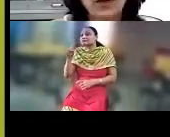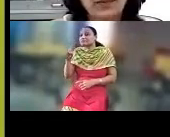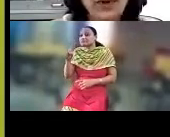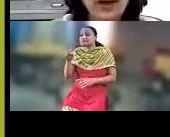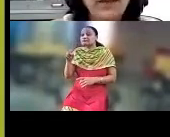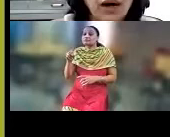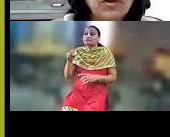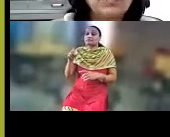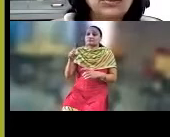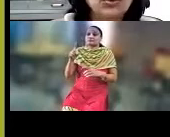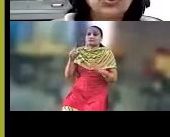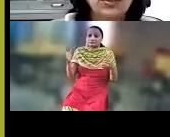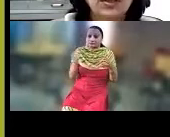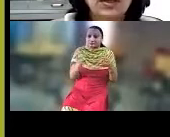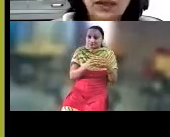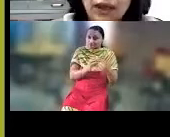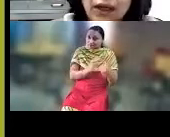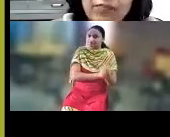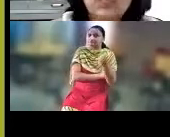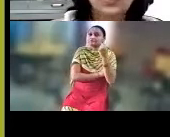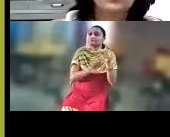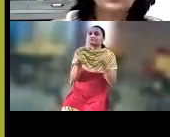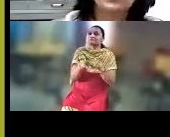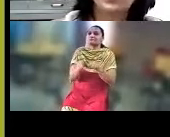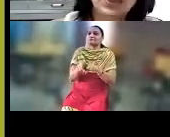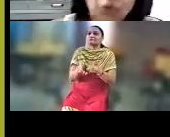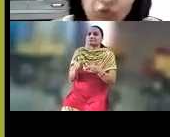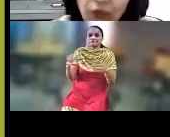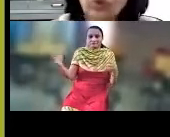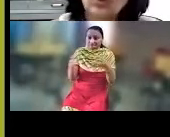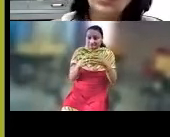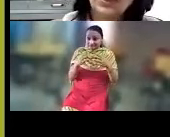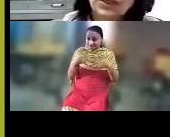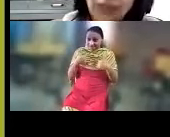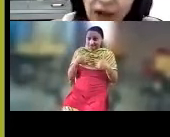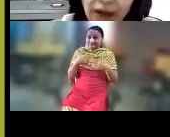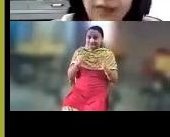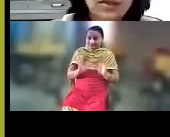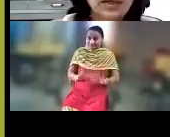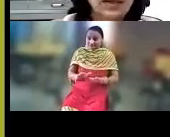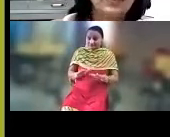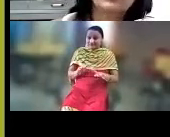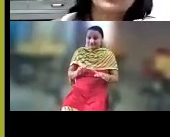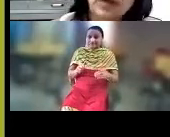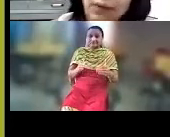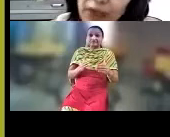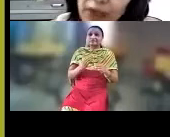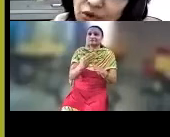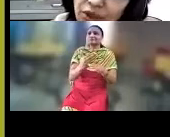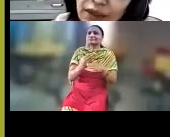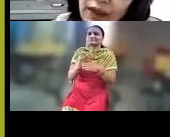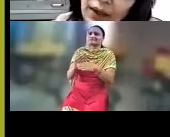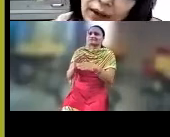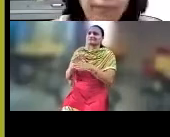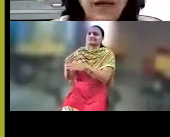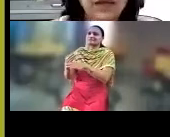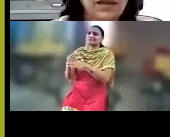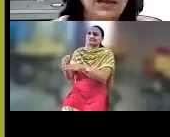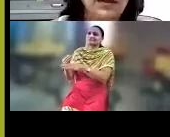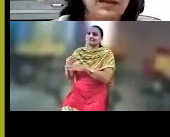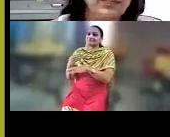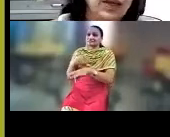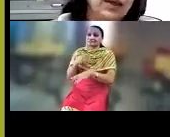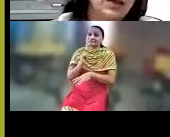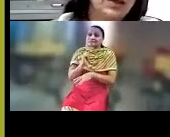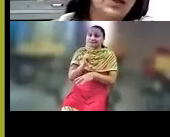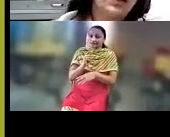अपने आप को एम्पावर्ड महसूस करती हैं कि हाँ, हम सब साथ हैं, हम एक दूसरे को सहारा दे सकते हैं, हम एक दूसरे के लिए काम में आ सकते